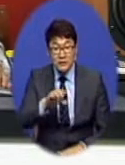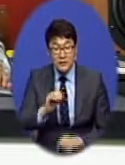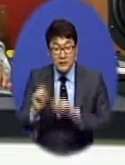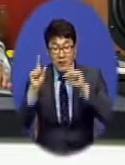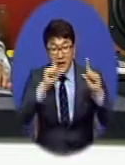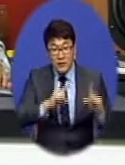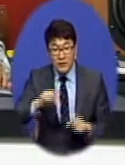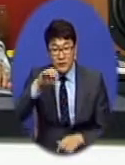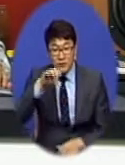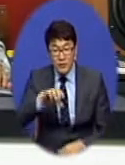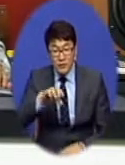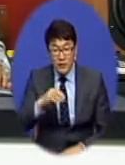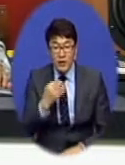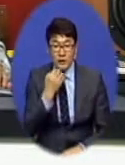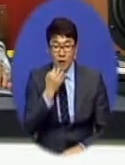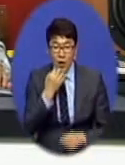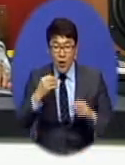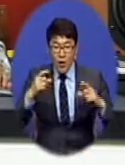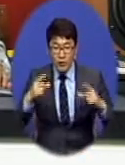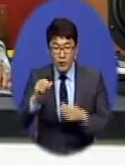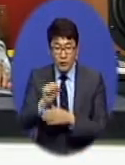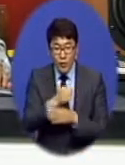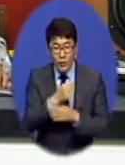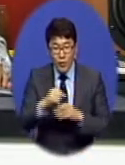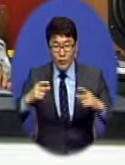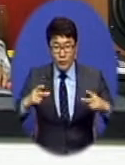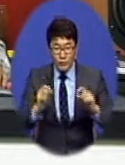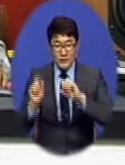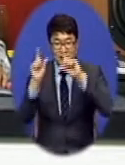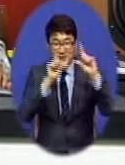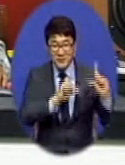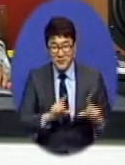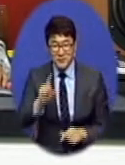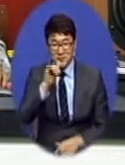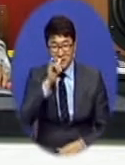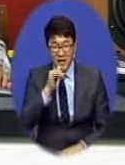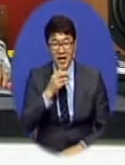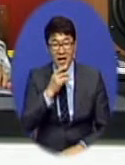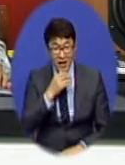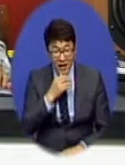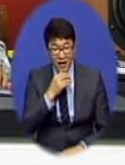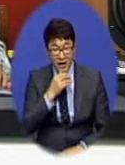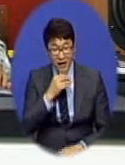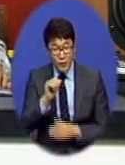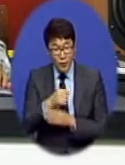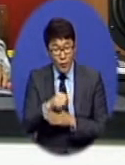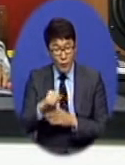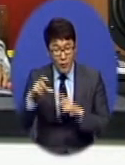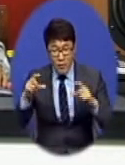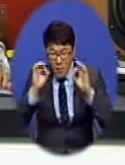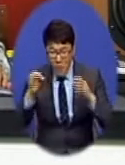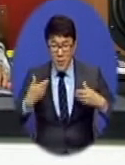지역이요? 서울 종로구에 삽니다. 종로고요. 아, 네. 야, 굉장히 바쁜데 살고